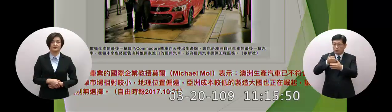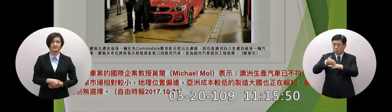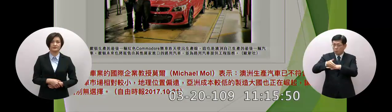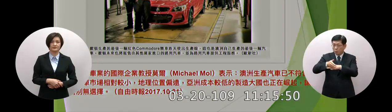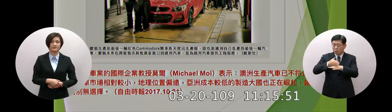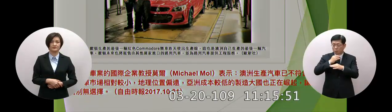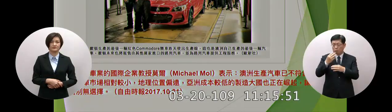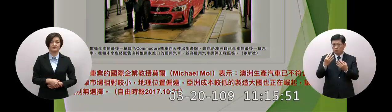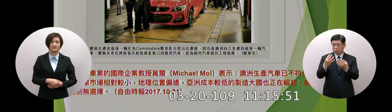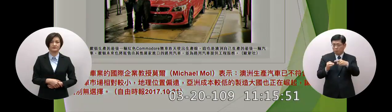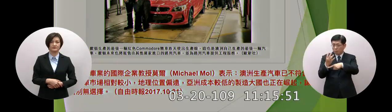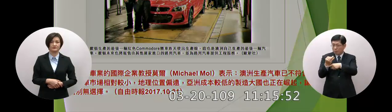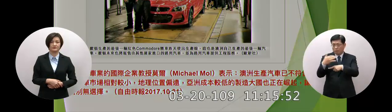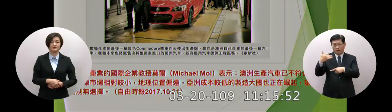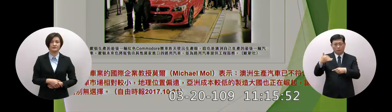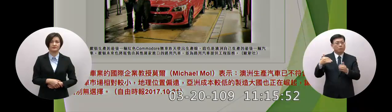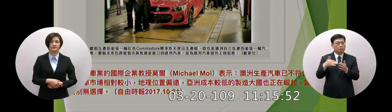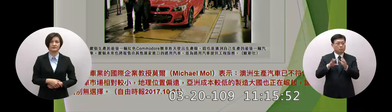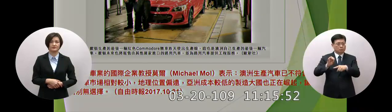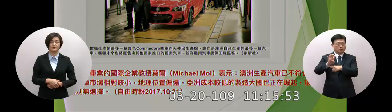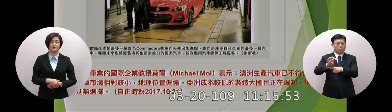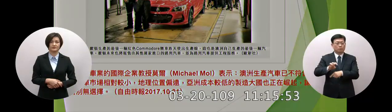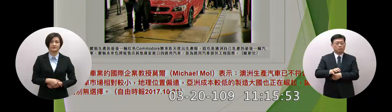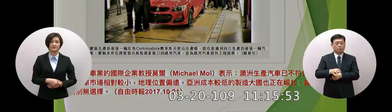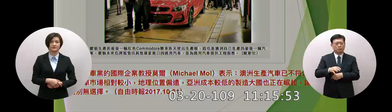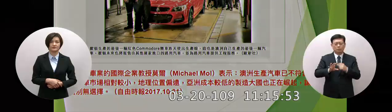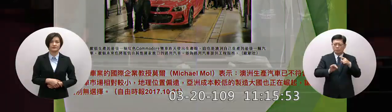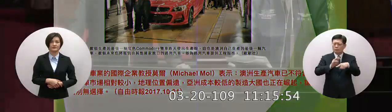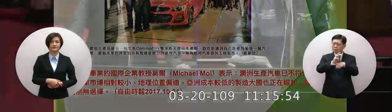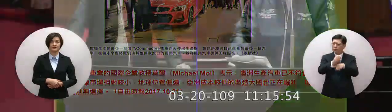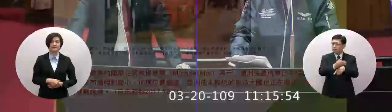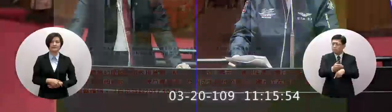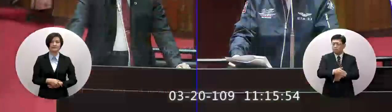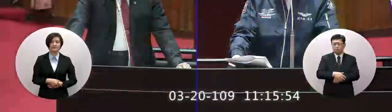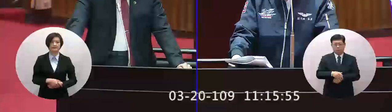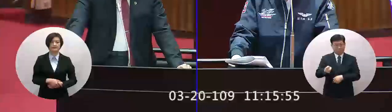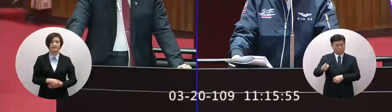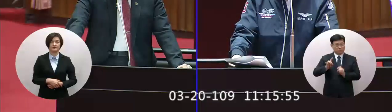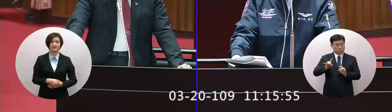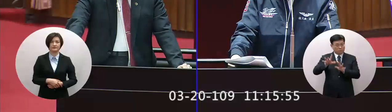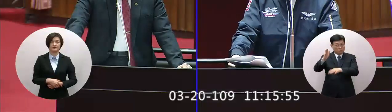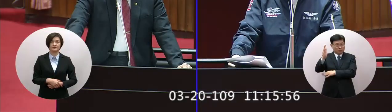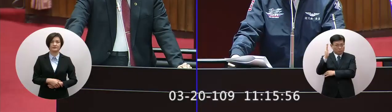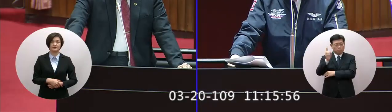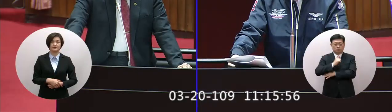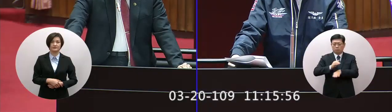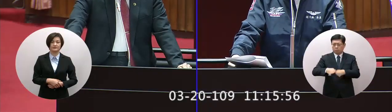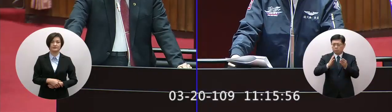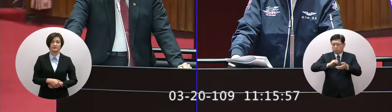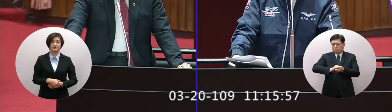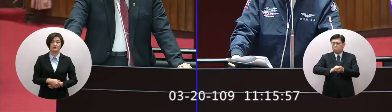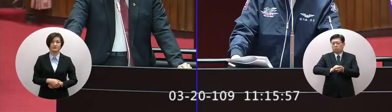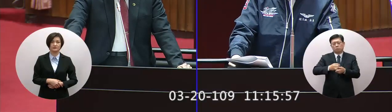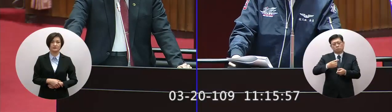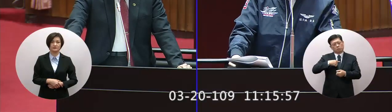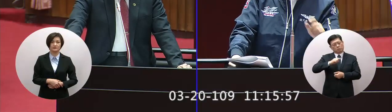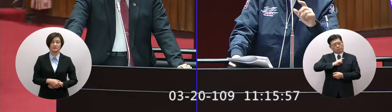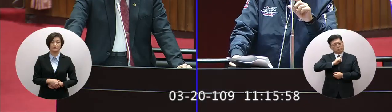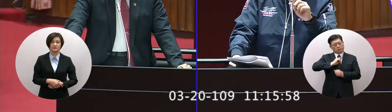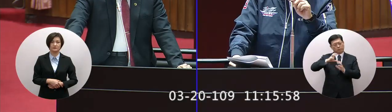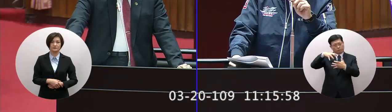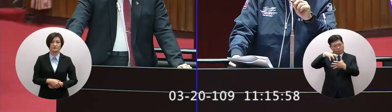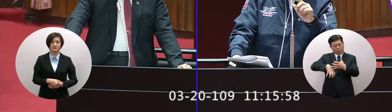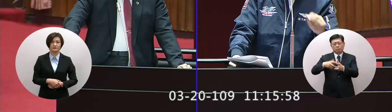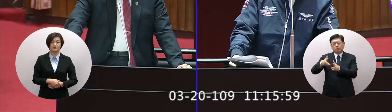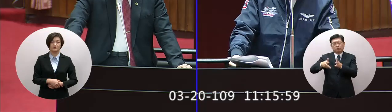例，其实呢还没有到达40%，甚至30%多的时候，其实在澳洲的政府就已经决定要放弃啊，